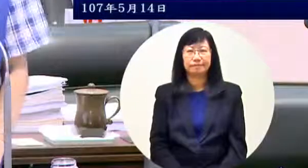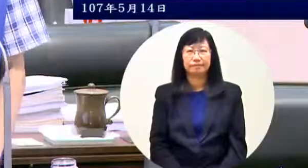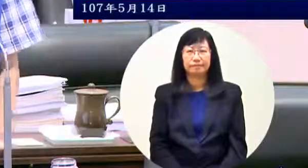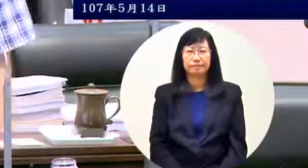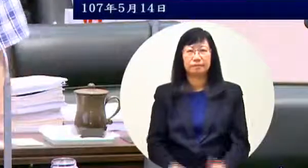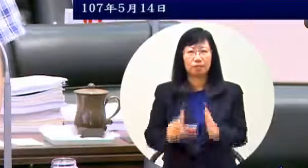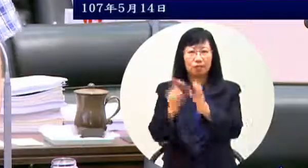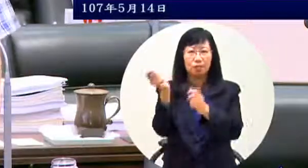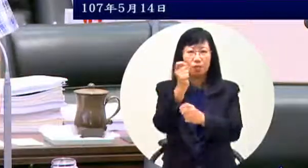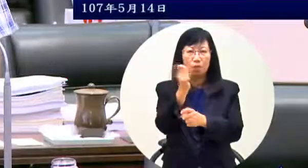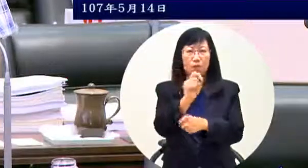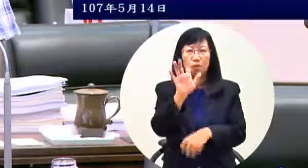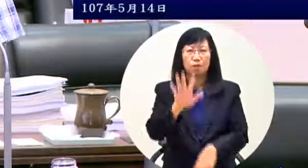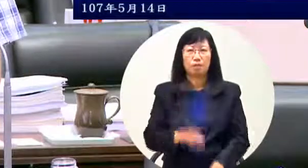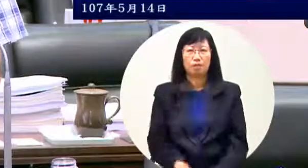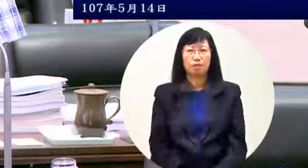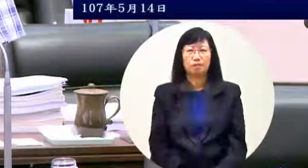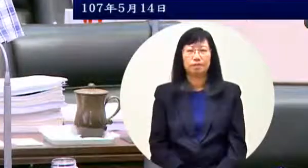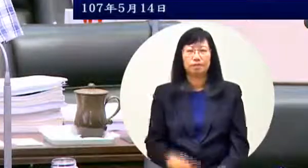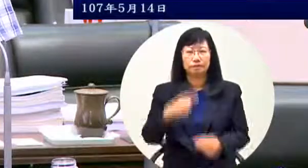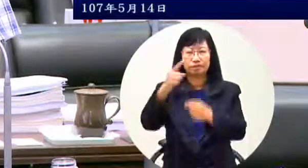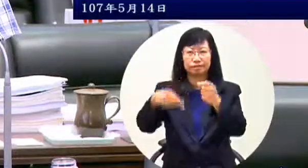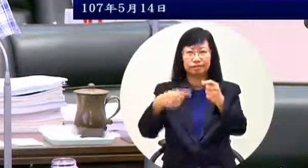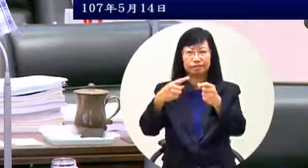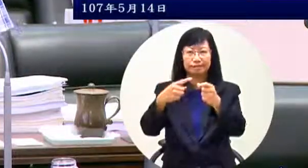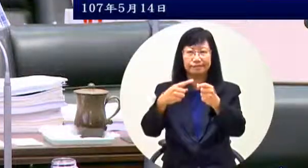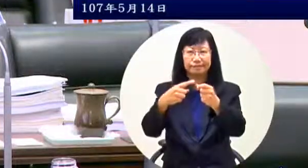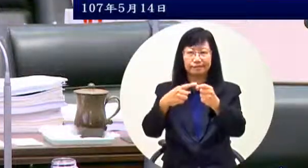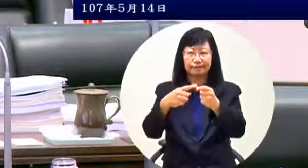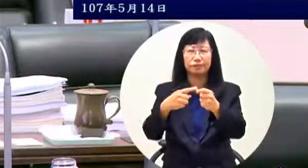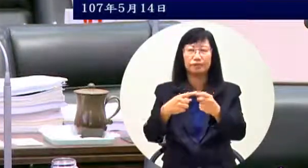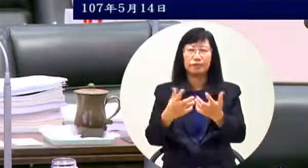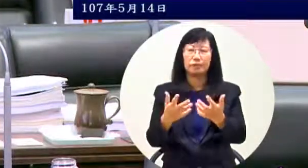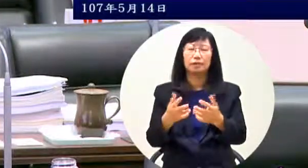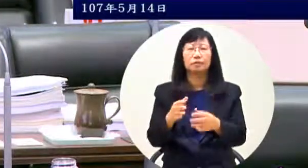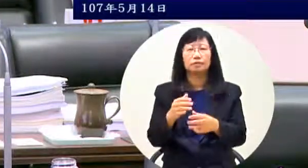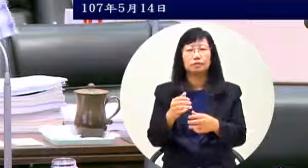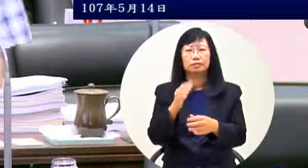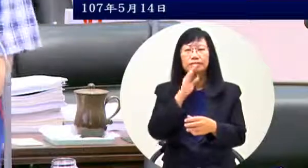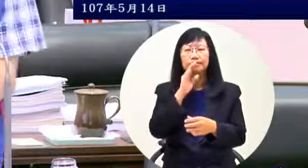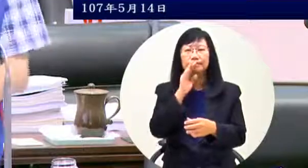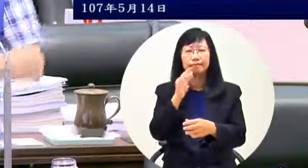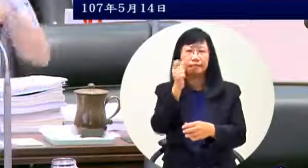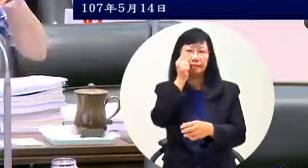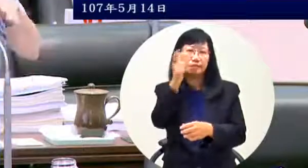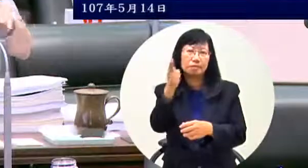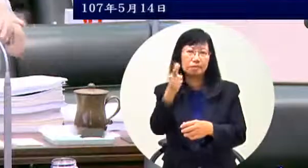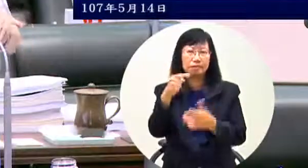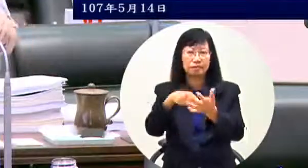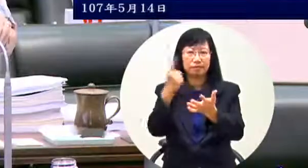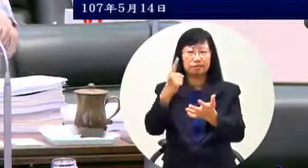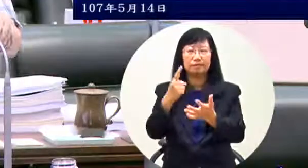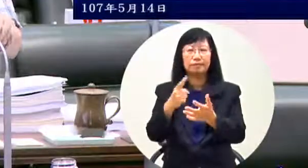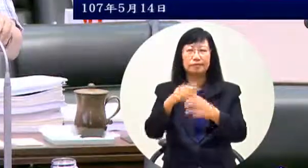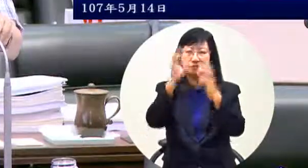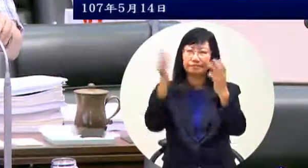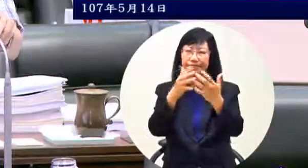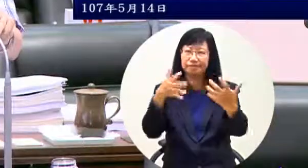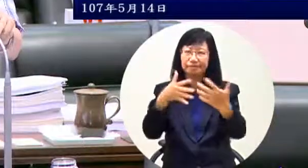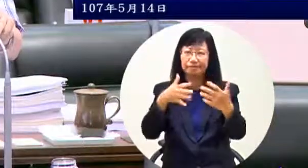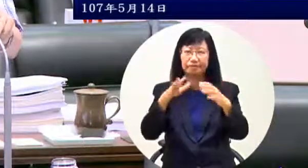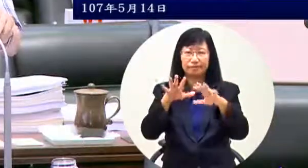一年啊，半年一度的哈，半年一度的总质询又在这里举行哈，很高